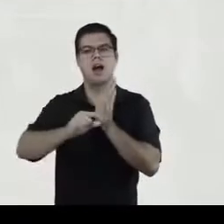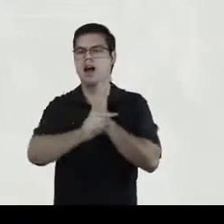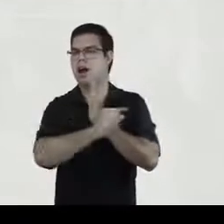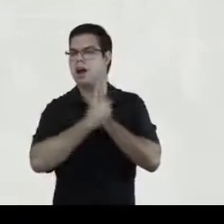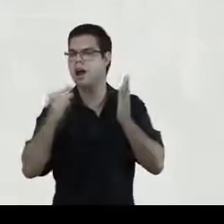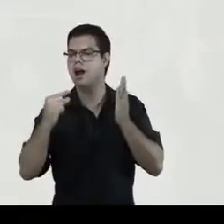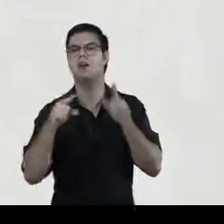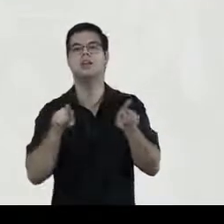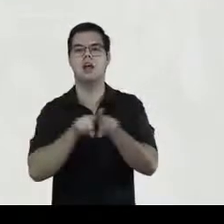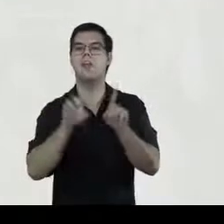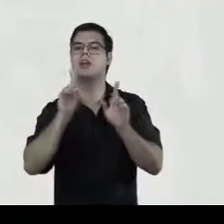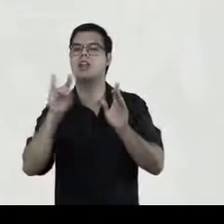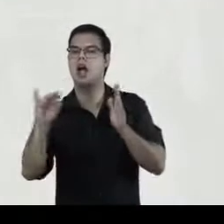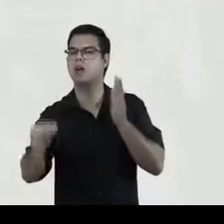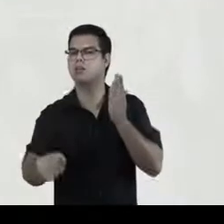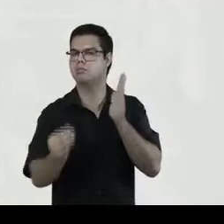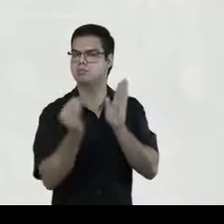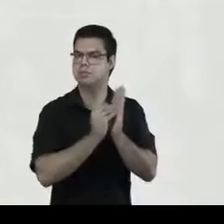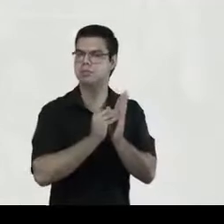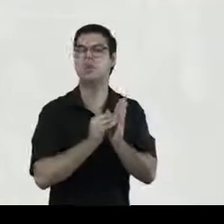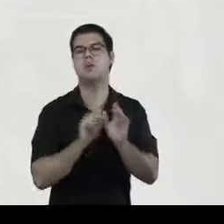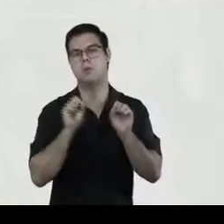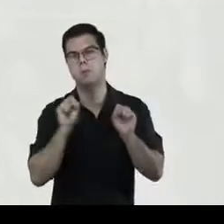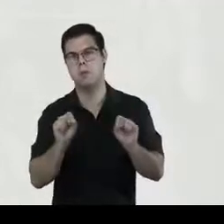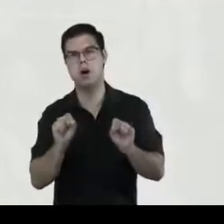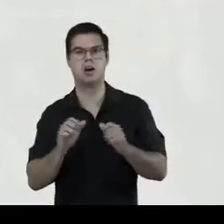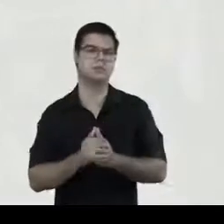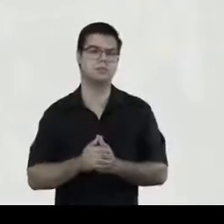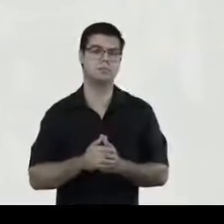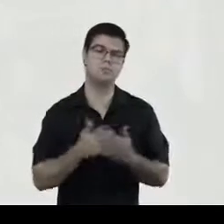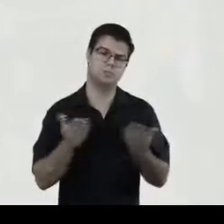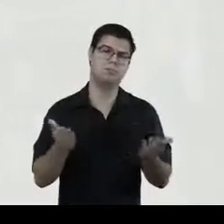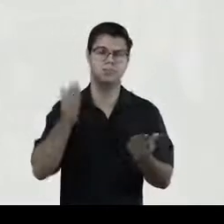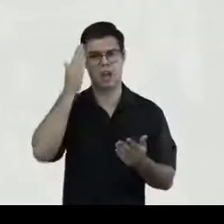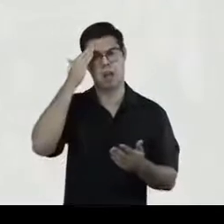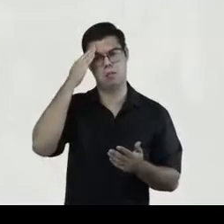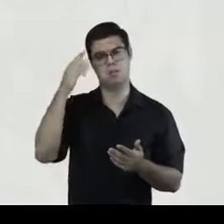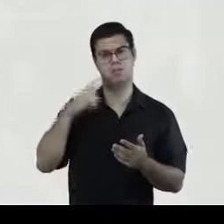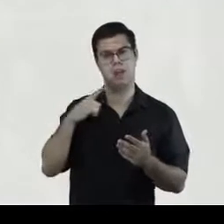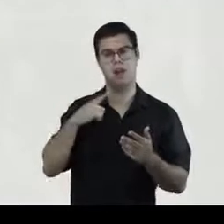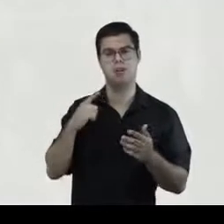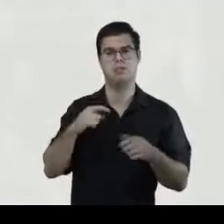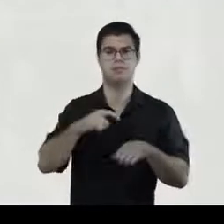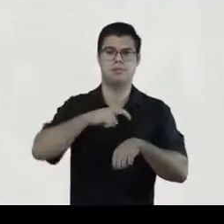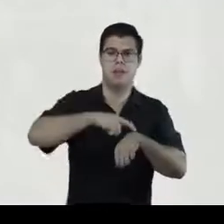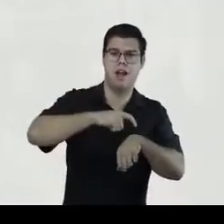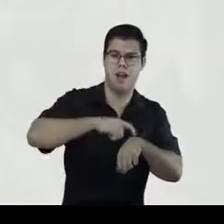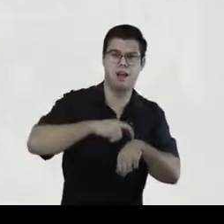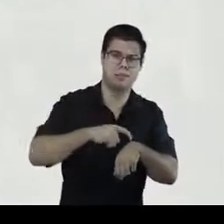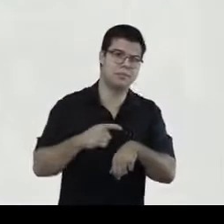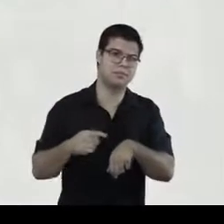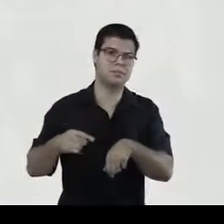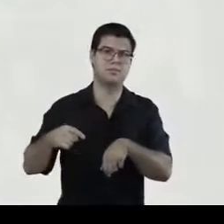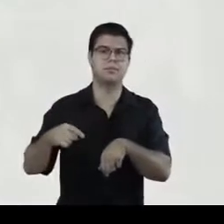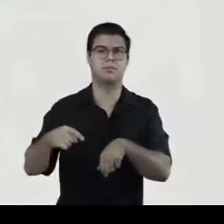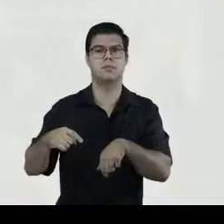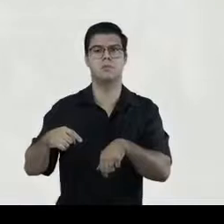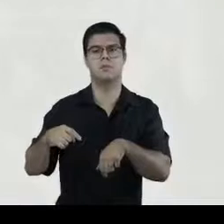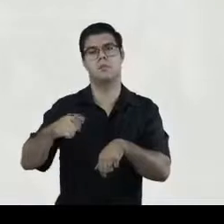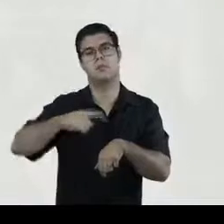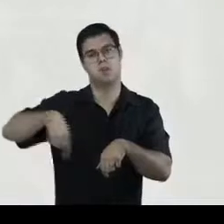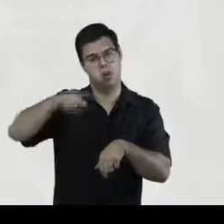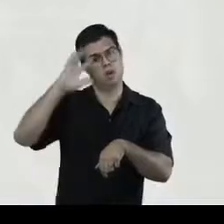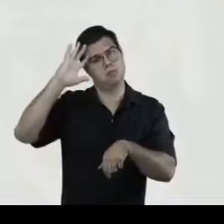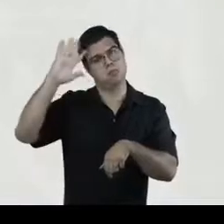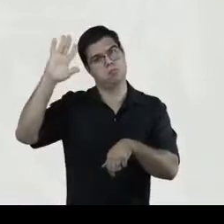Zeit, in der man davon ausgehen kann, dass jeder Drucker jedenfalls im Normalfall seine jeweils individuellen Typen verwendet. Das ist